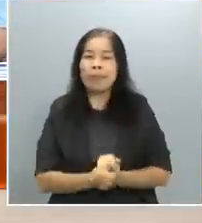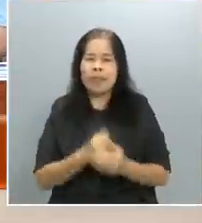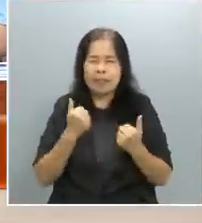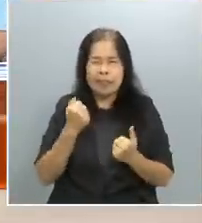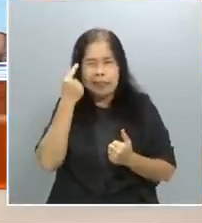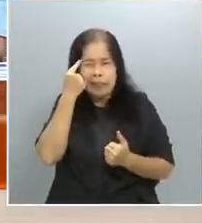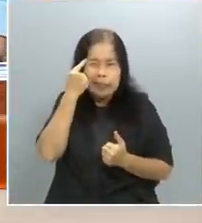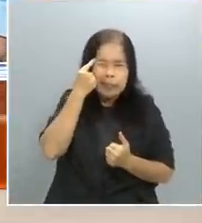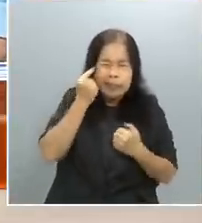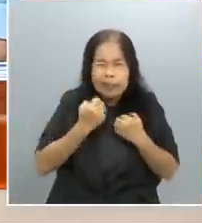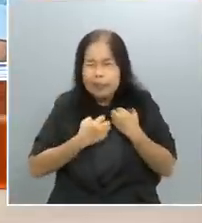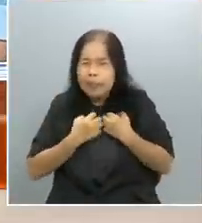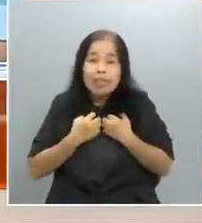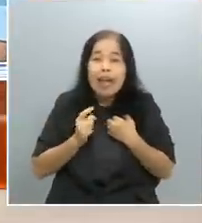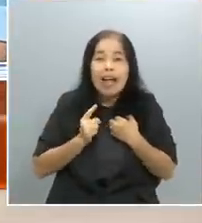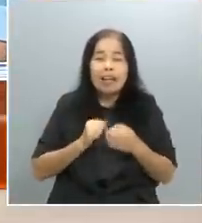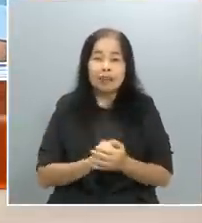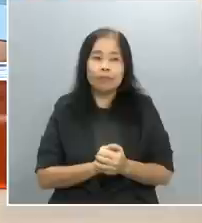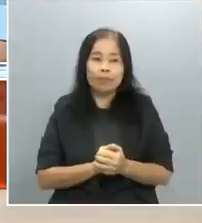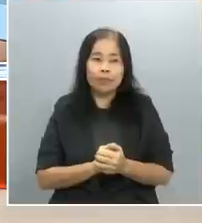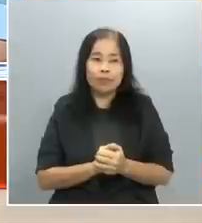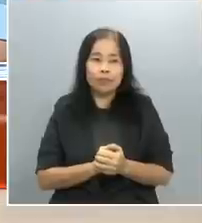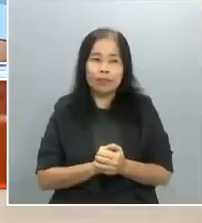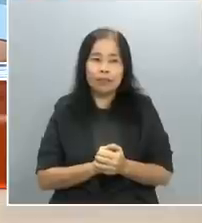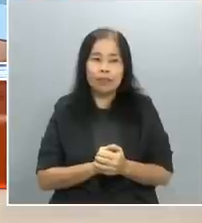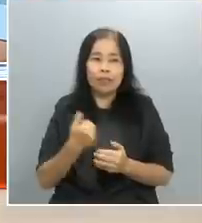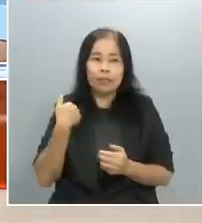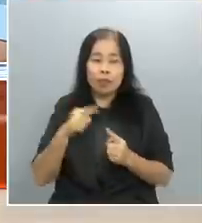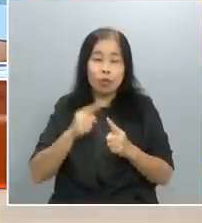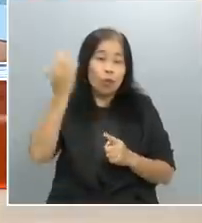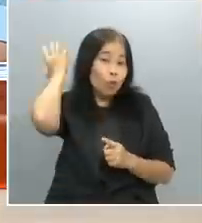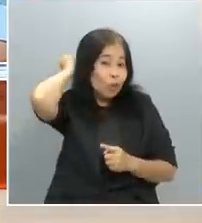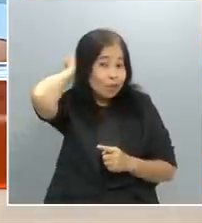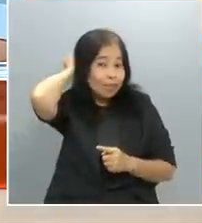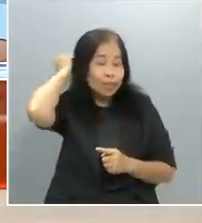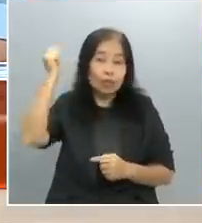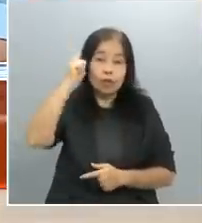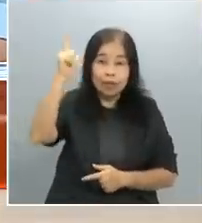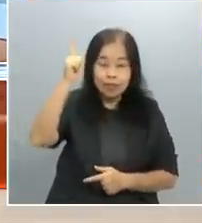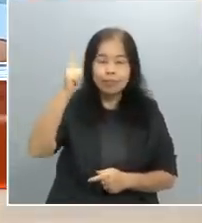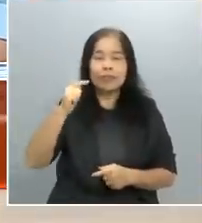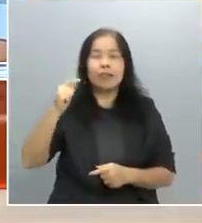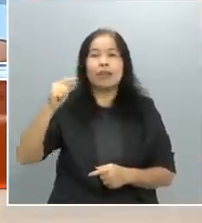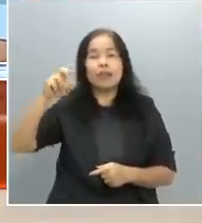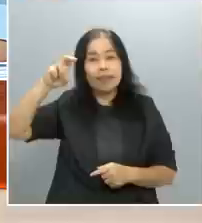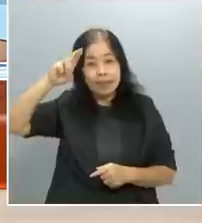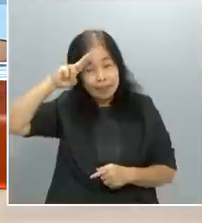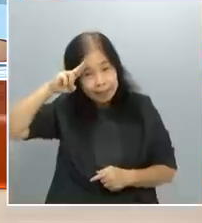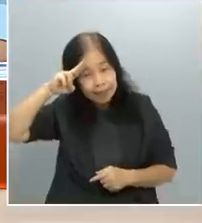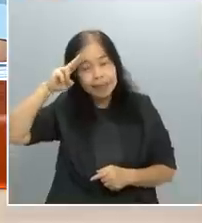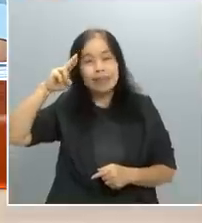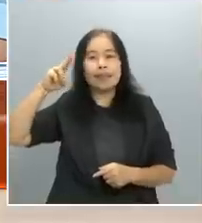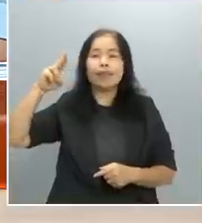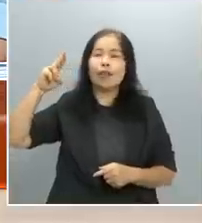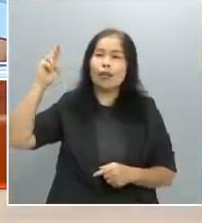ากันอยู่ตนวันที่คุณอุ๊งอิ๊งคุณภูมิธรรมคุณประเสริฐคุณหมอชลน่านคุณสุริยะเพื่อไ